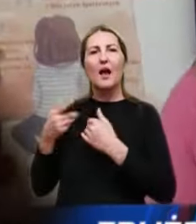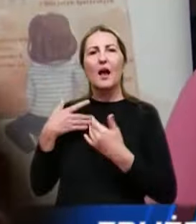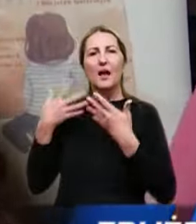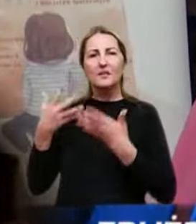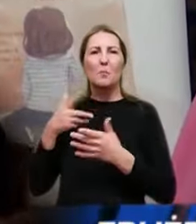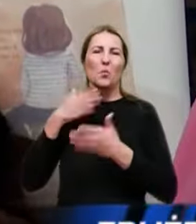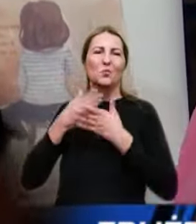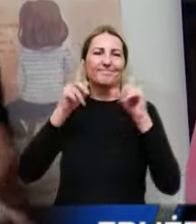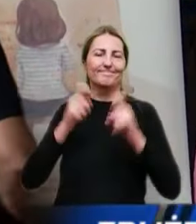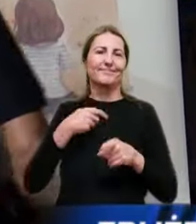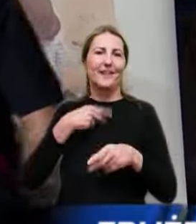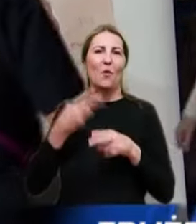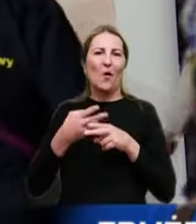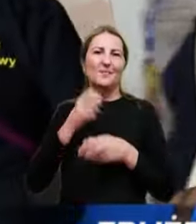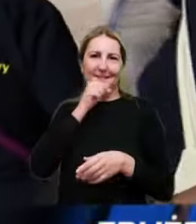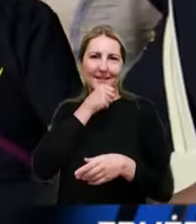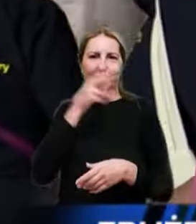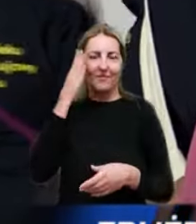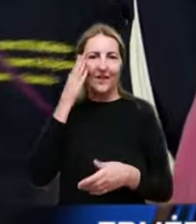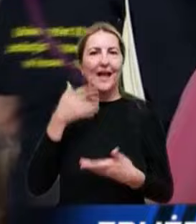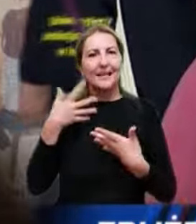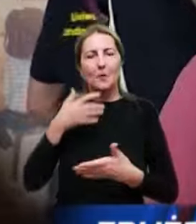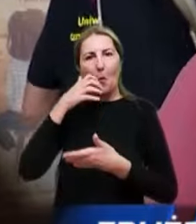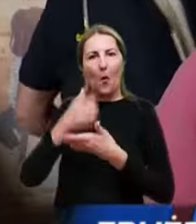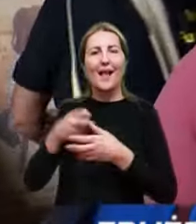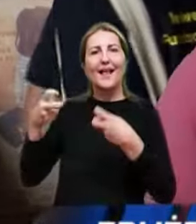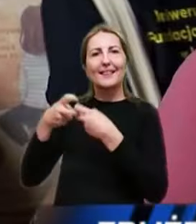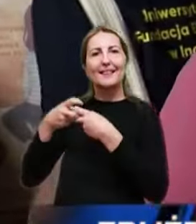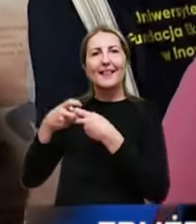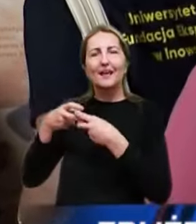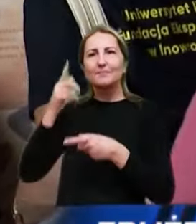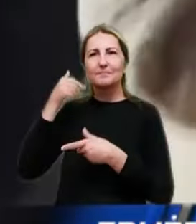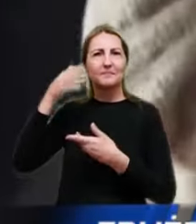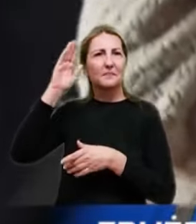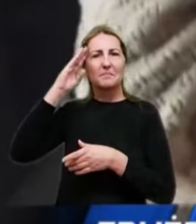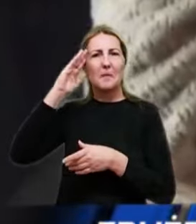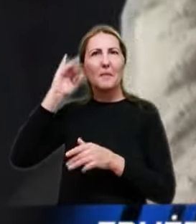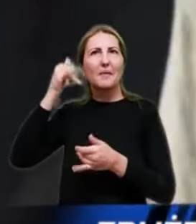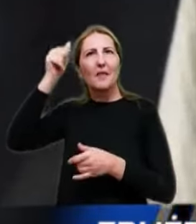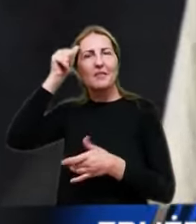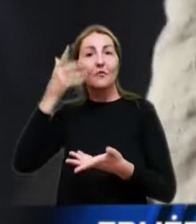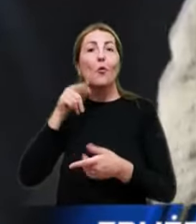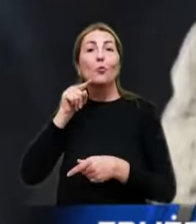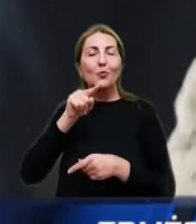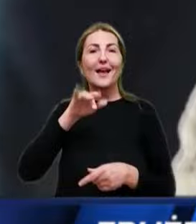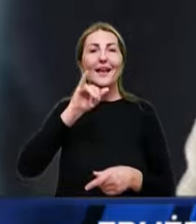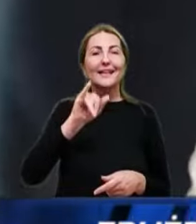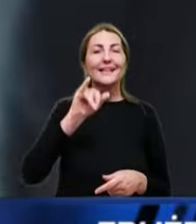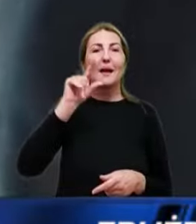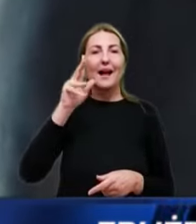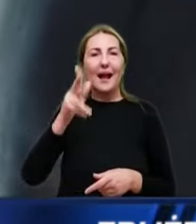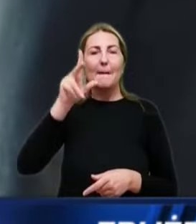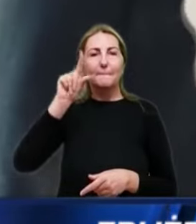Jak to w takim wieku i po prostu chcę skorzystać z tego internetowego, jak to się nazywa? To internetowe konto pacjenta, na